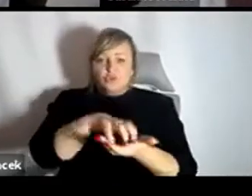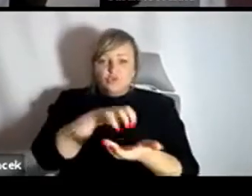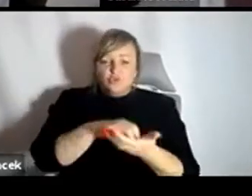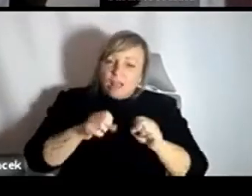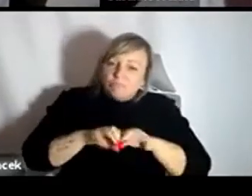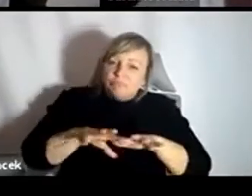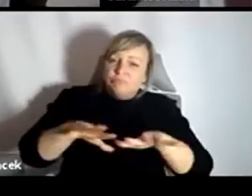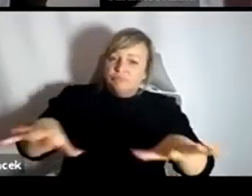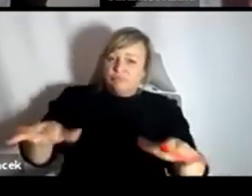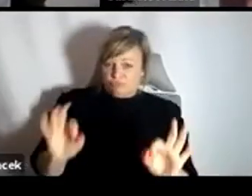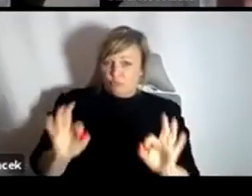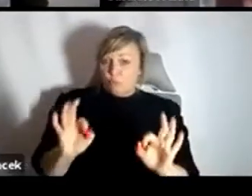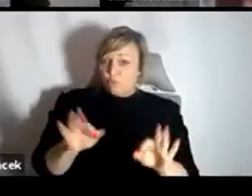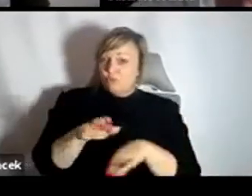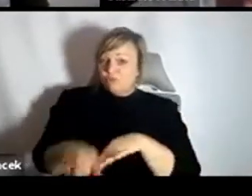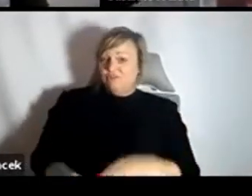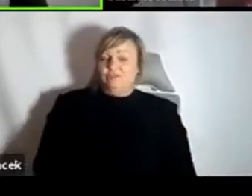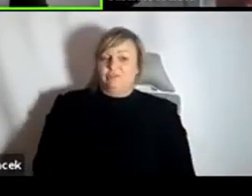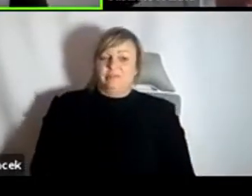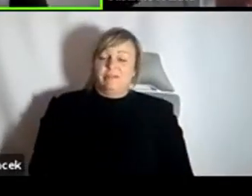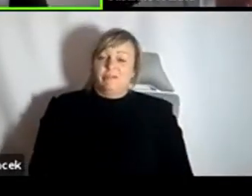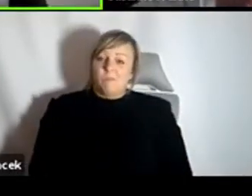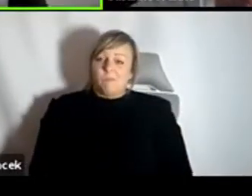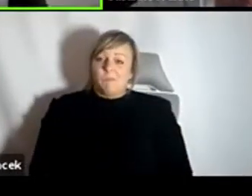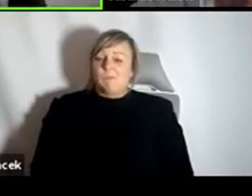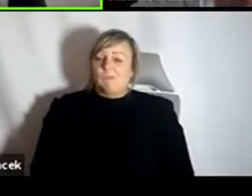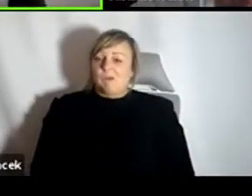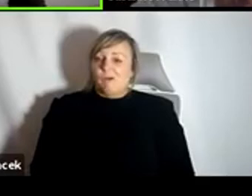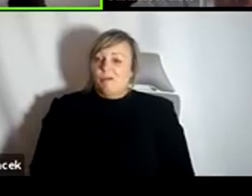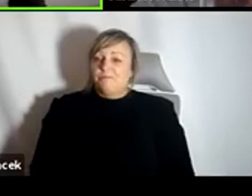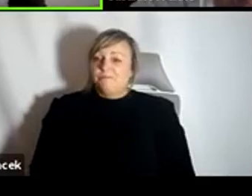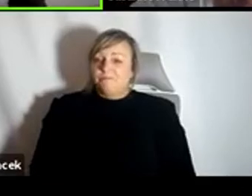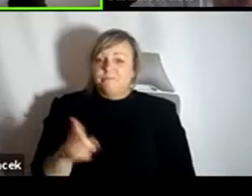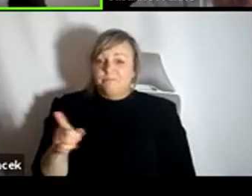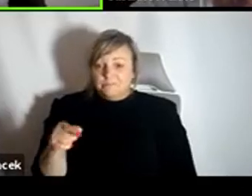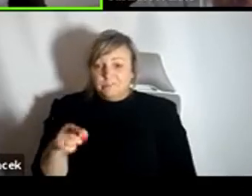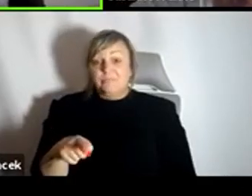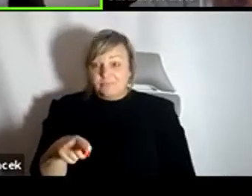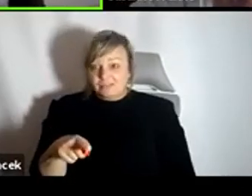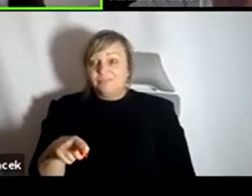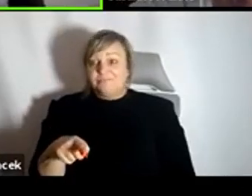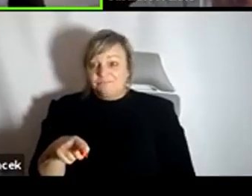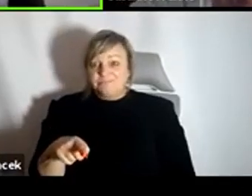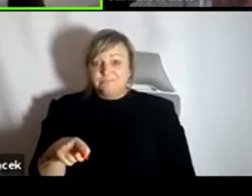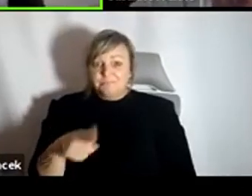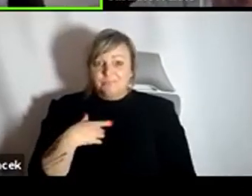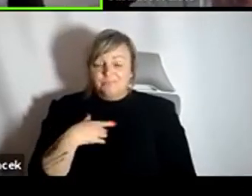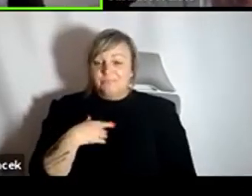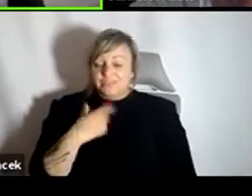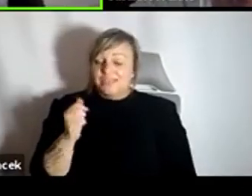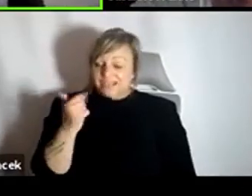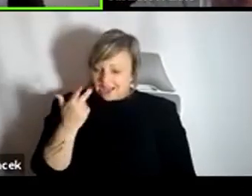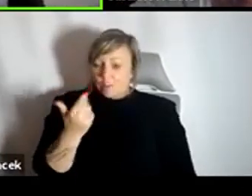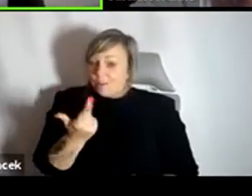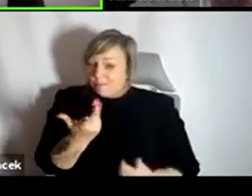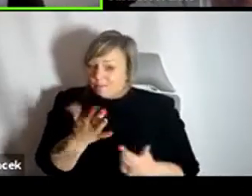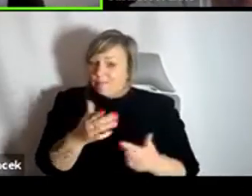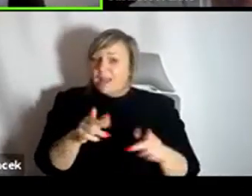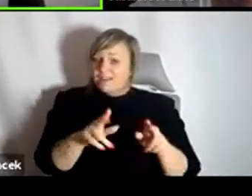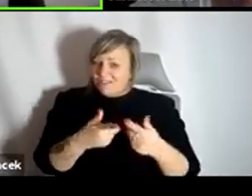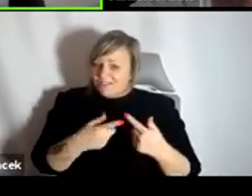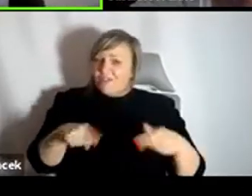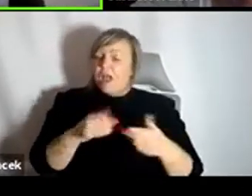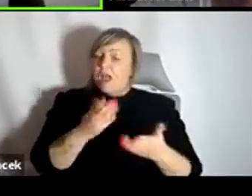Schritt. Ja, also ich würde da direkt einhaken, to be fair. Ich glaube, das passiert in manchen Vereinen schon